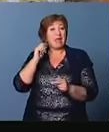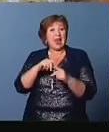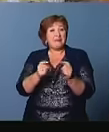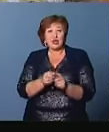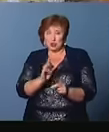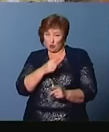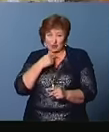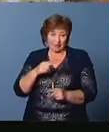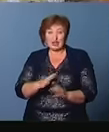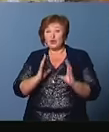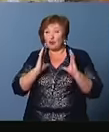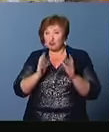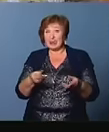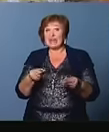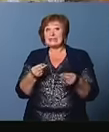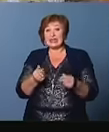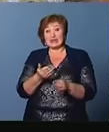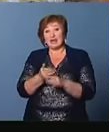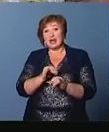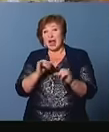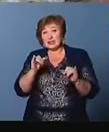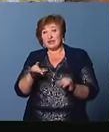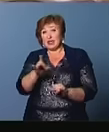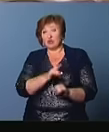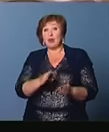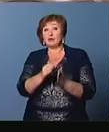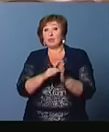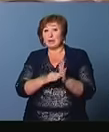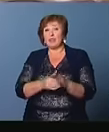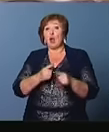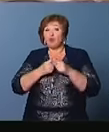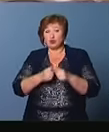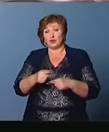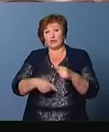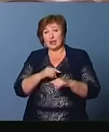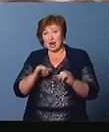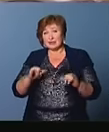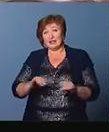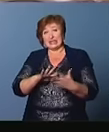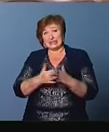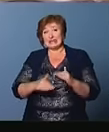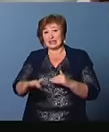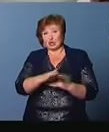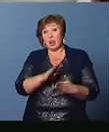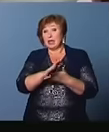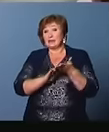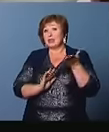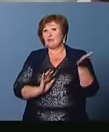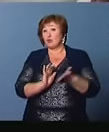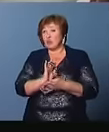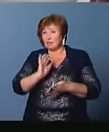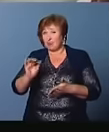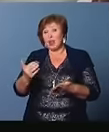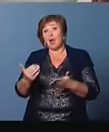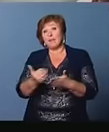и в мире. Средства на ее строительство район намерен получить по программе «Устойчивое развитие сельских территорий». Заявка уже отправлена. Получат ли